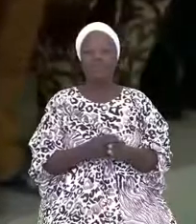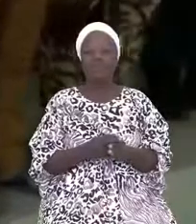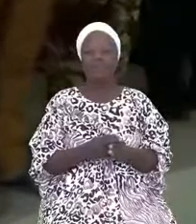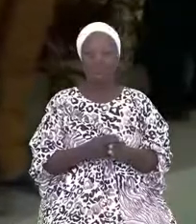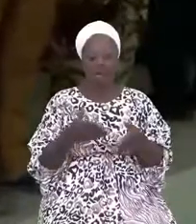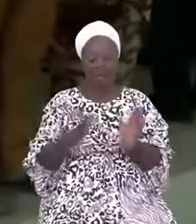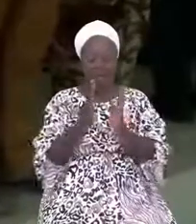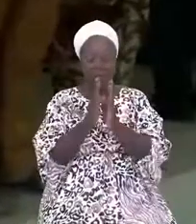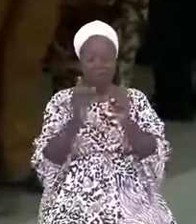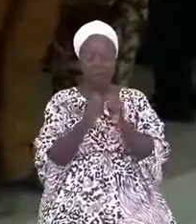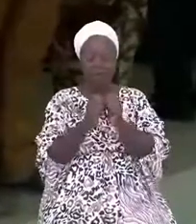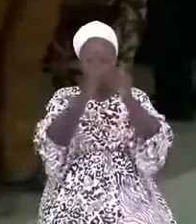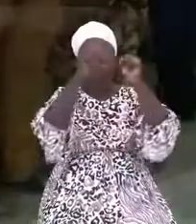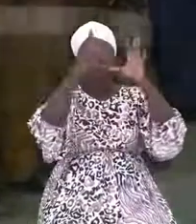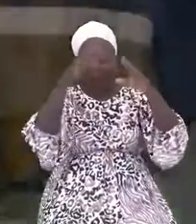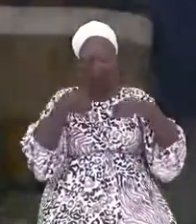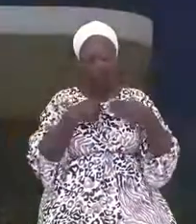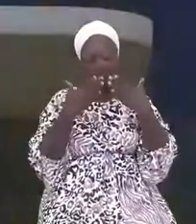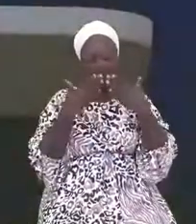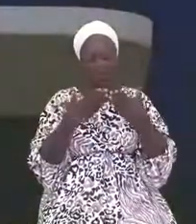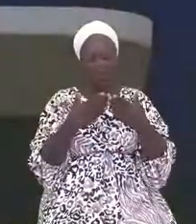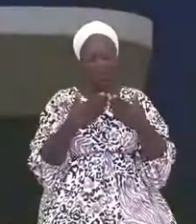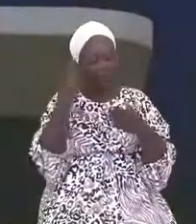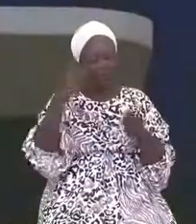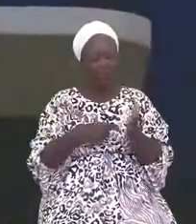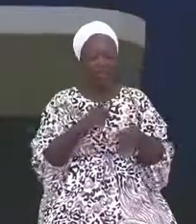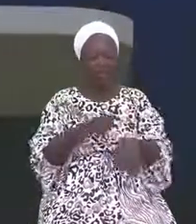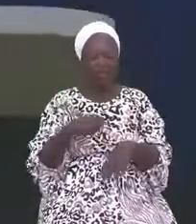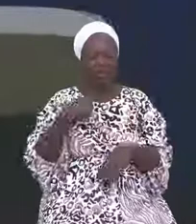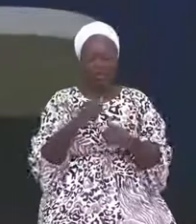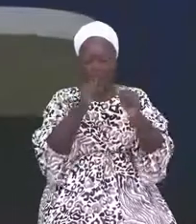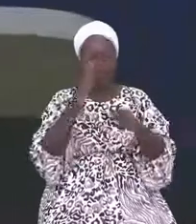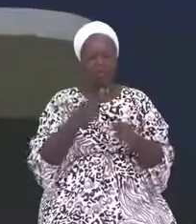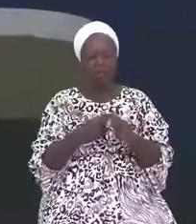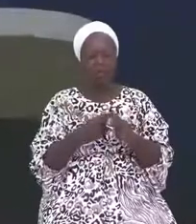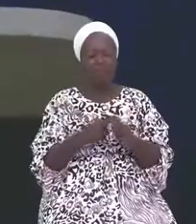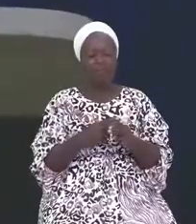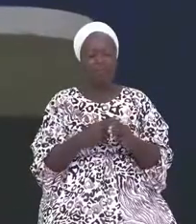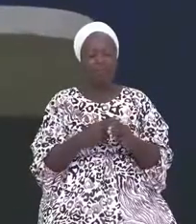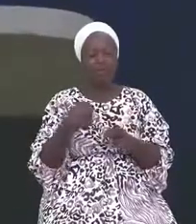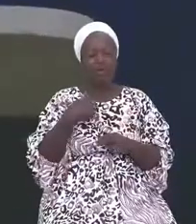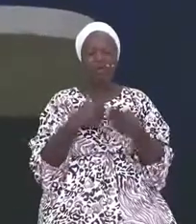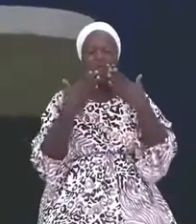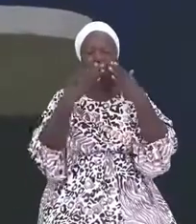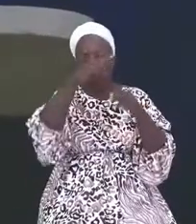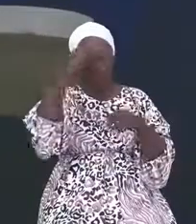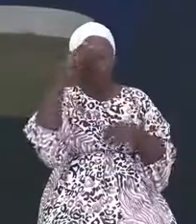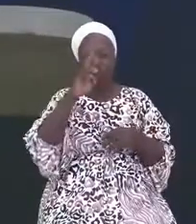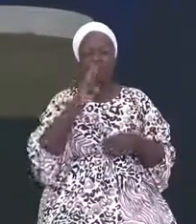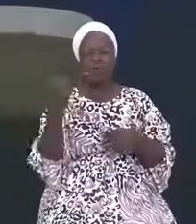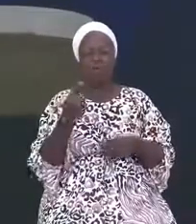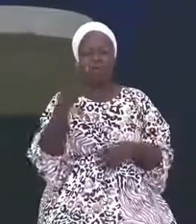Prions ensemble. Père, nous te remercions en ce moment. Nous bénissons ton nom. Nous te remercions parce que tu es toujours